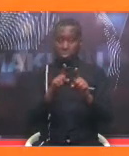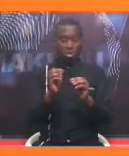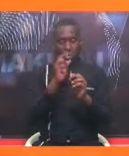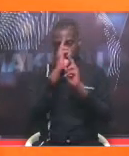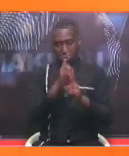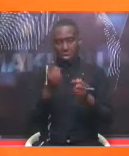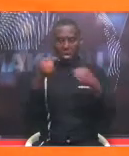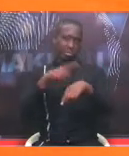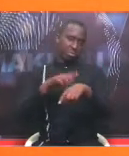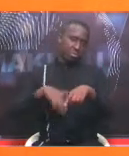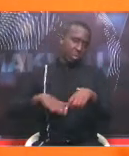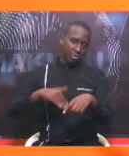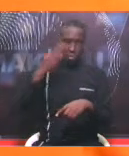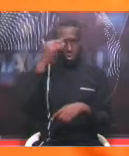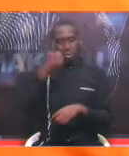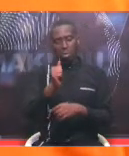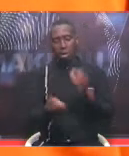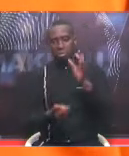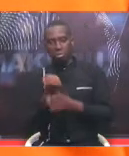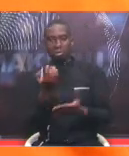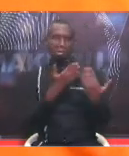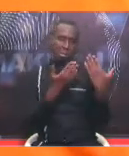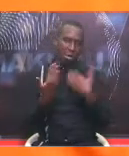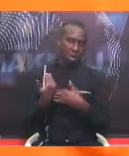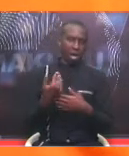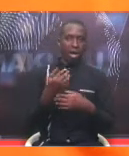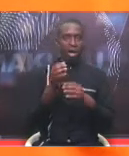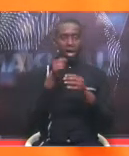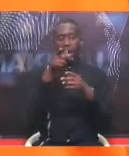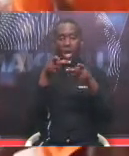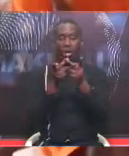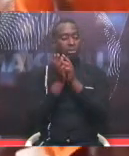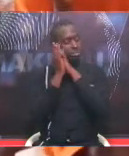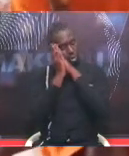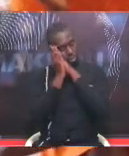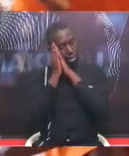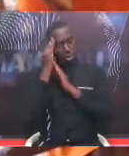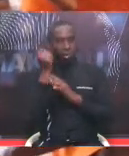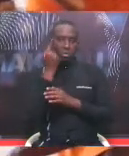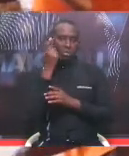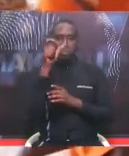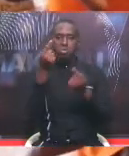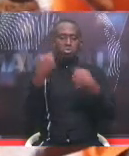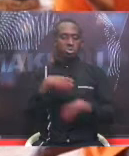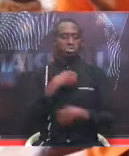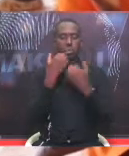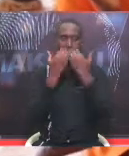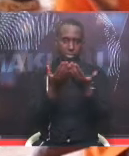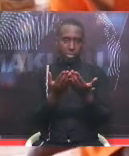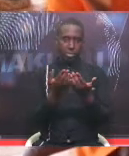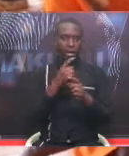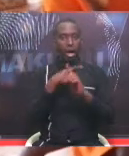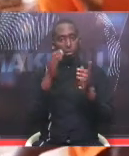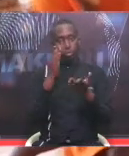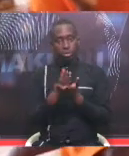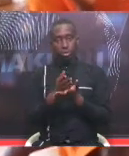hazamo ubukererwe kuko nabanza kubyuka koga hari ahantu babo biryamira ko abayumva wenda nta nuri buze kumusura ariko mu